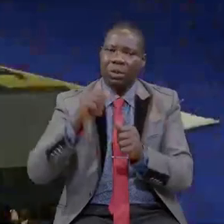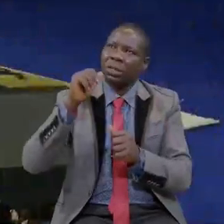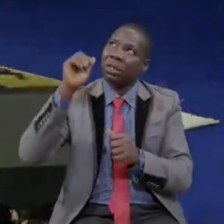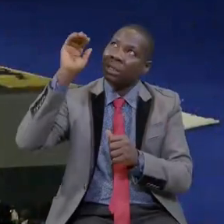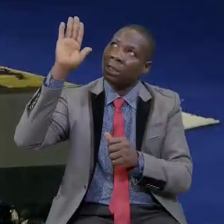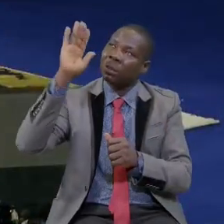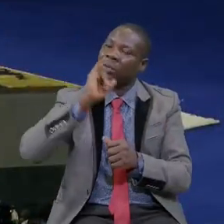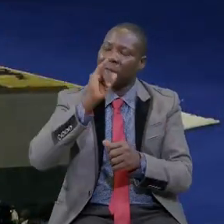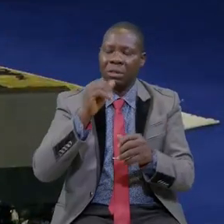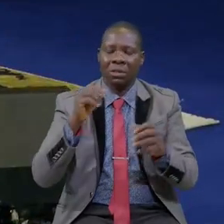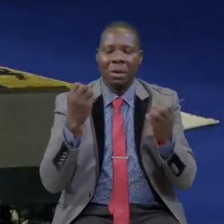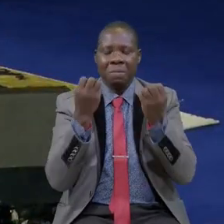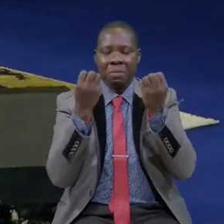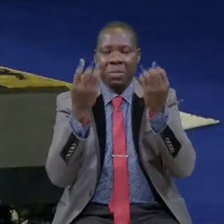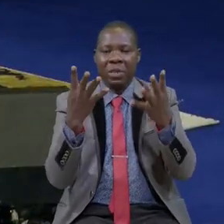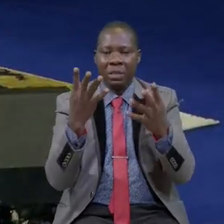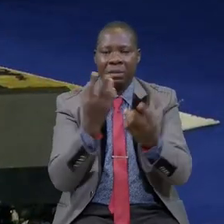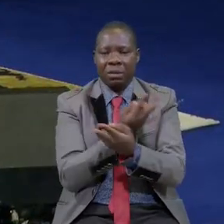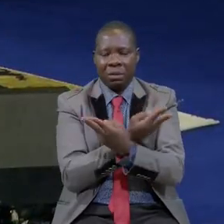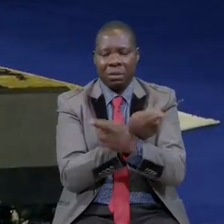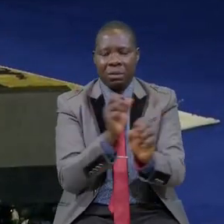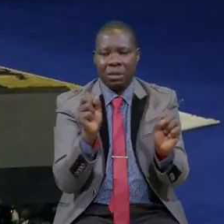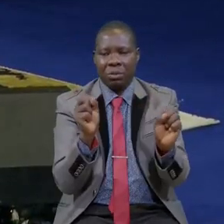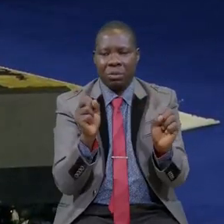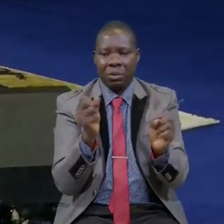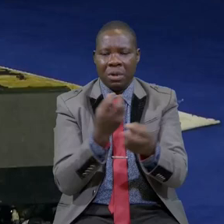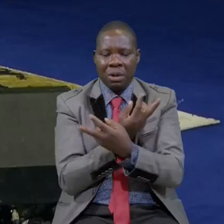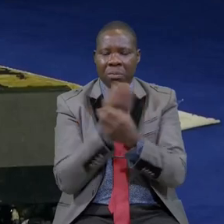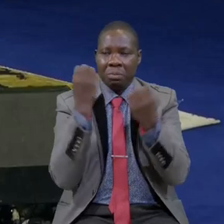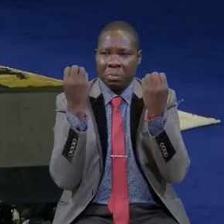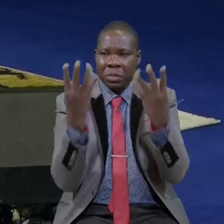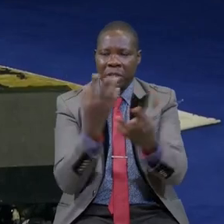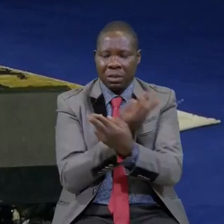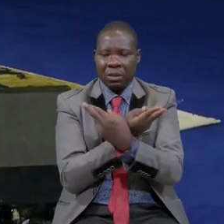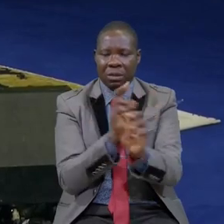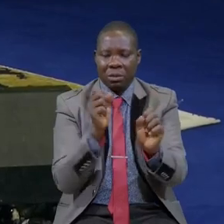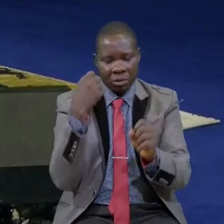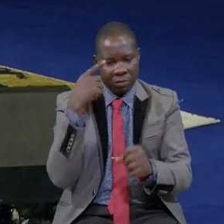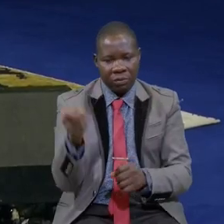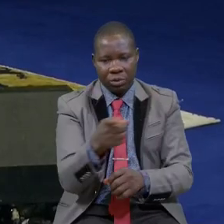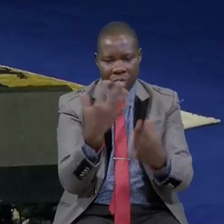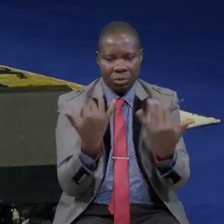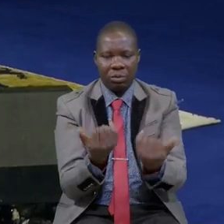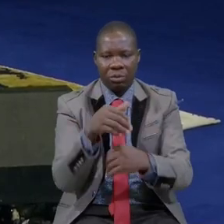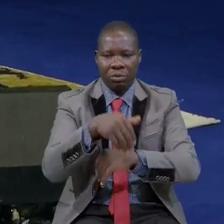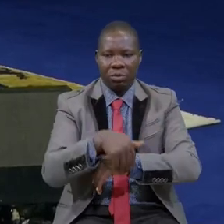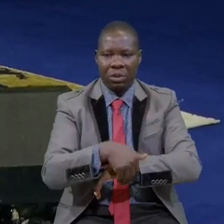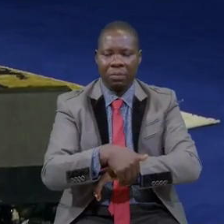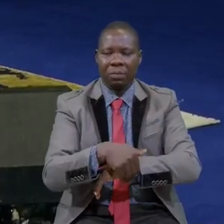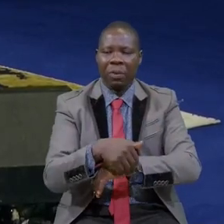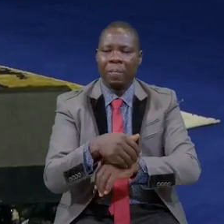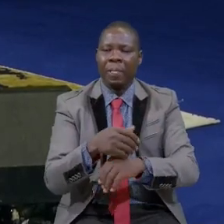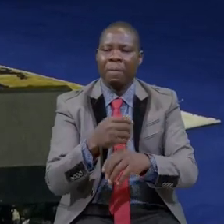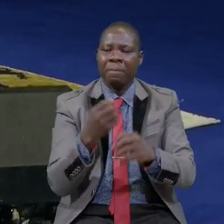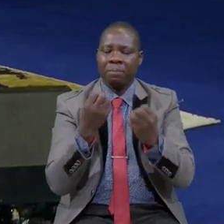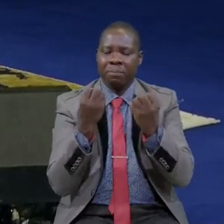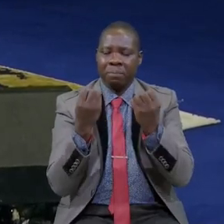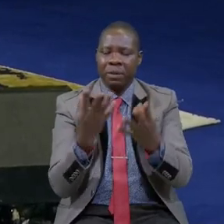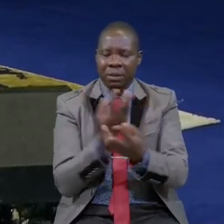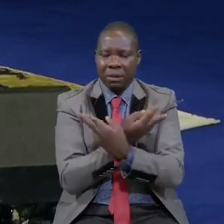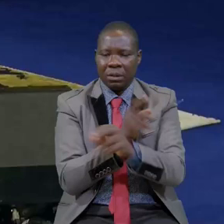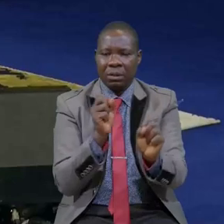il y a la rédemption abondante. Il y a la rédemption abondante pour toi aujourd'hui. La rédemption abondante pour chacun